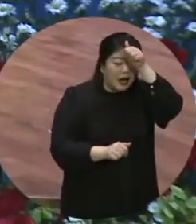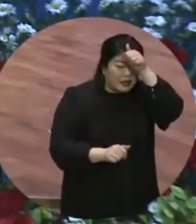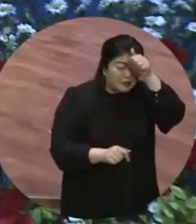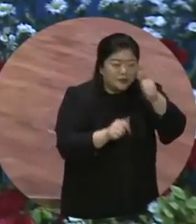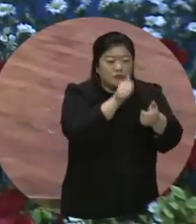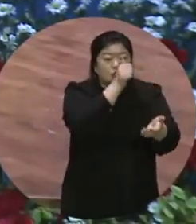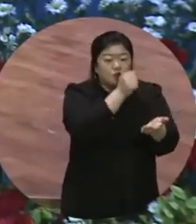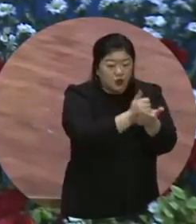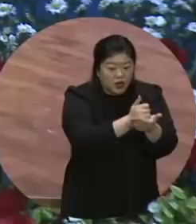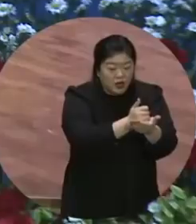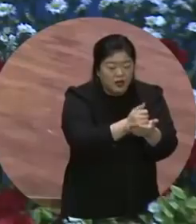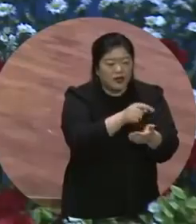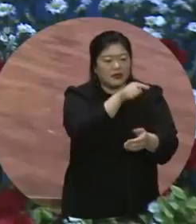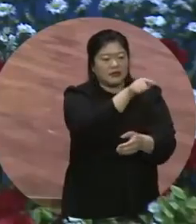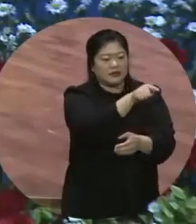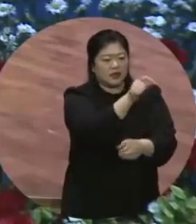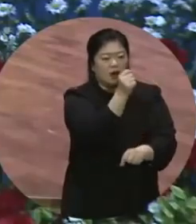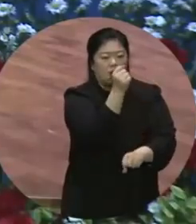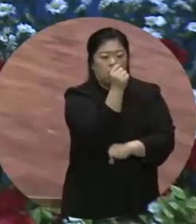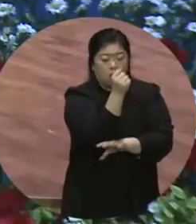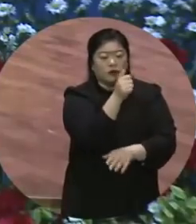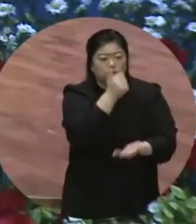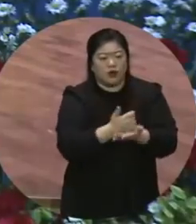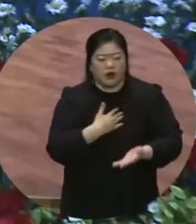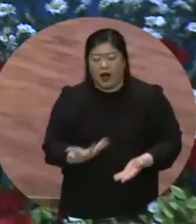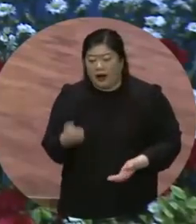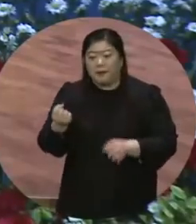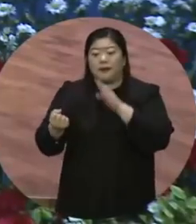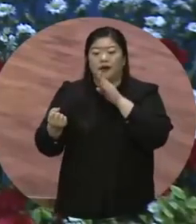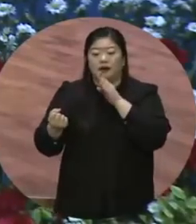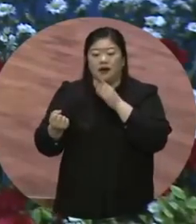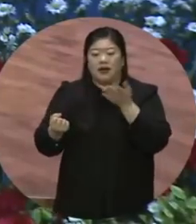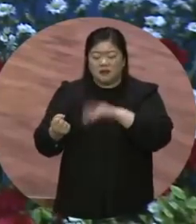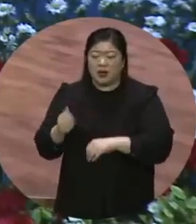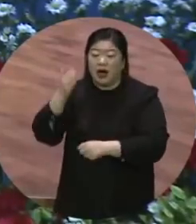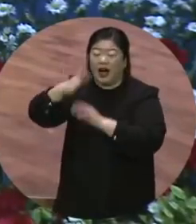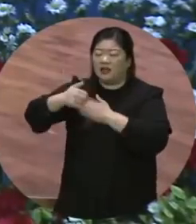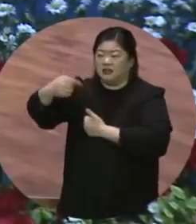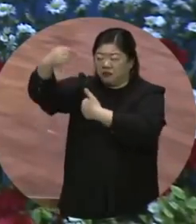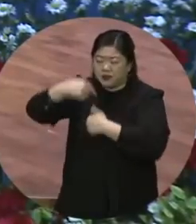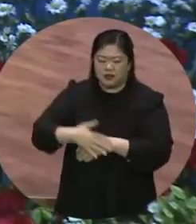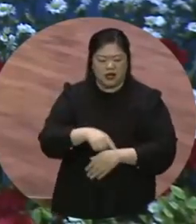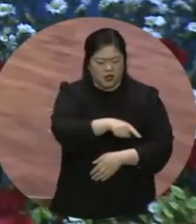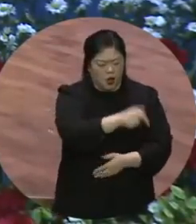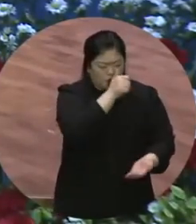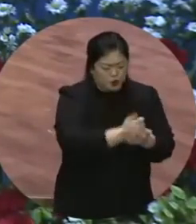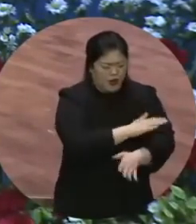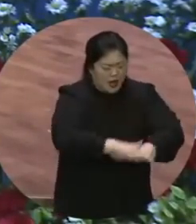않았어요. 원죄 가지고 태어났지만은 우리에게 해결하라고 말씀하지 않았어요.